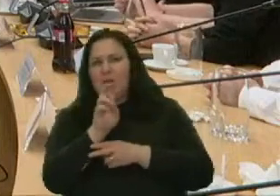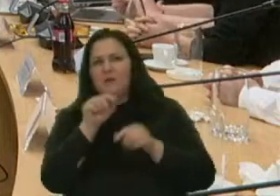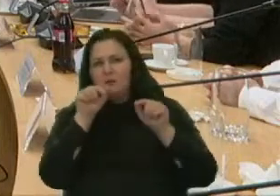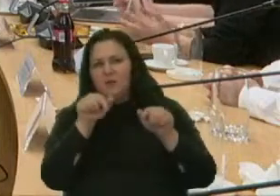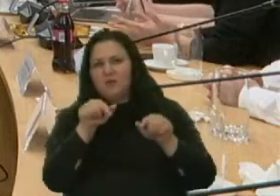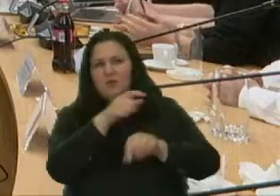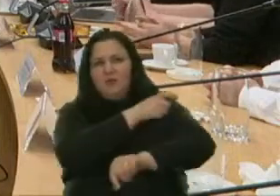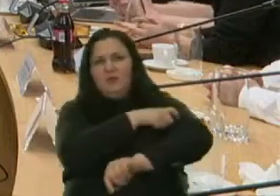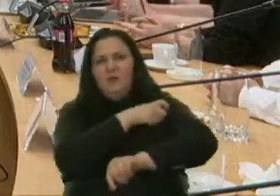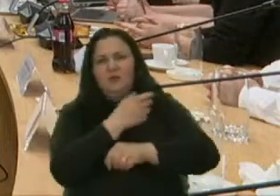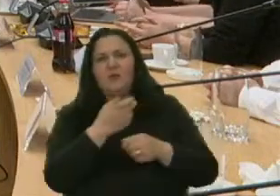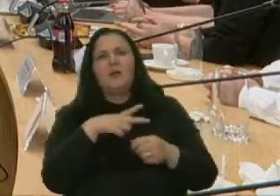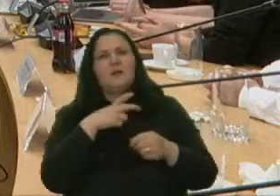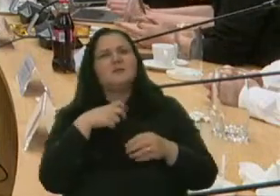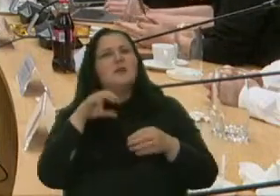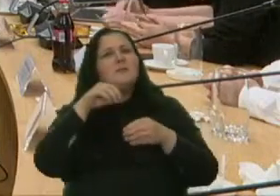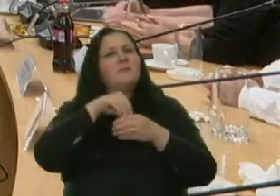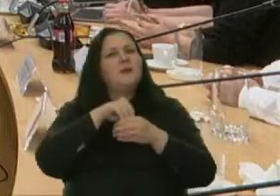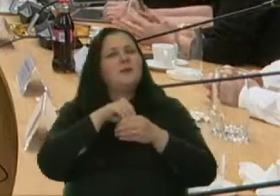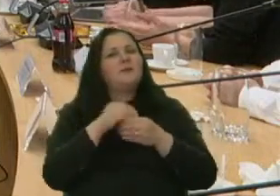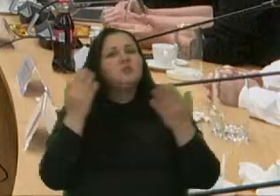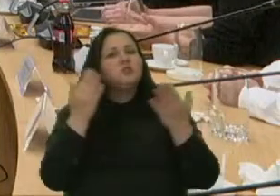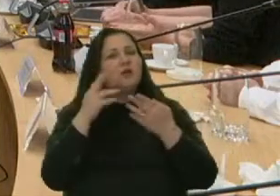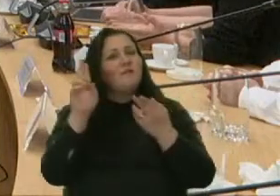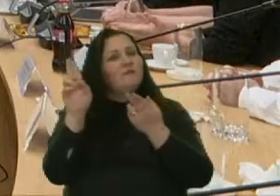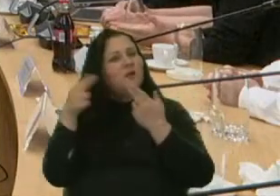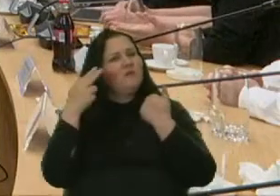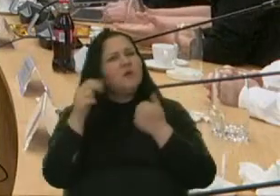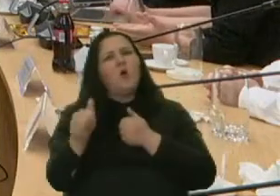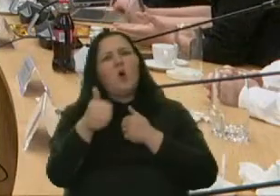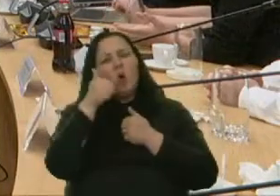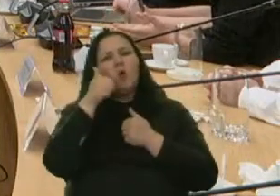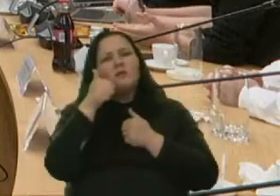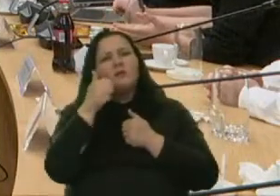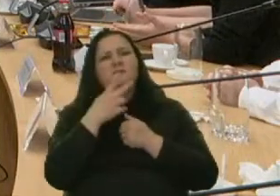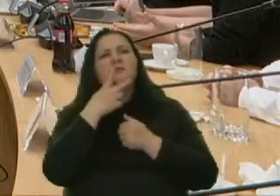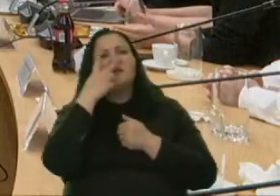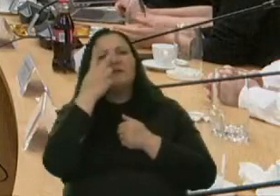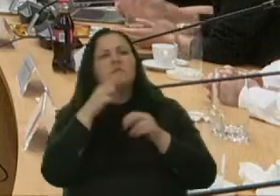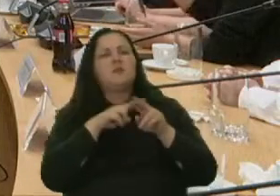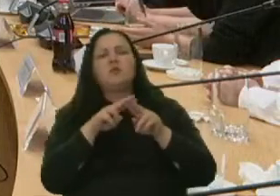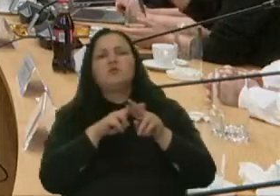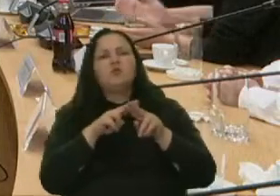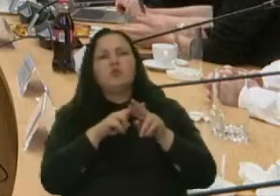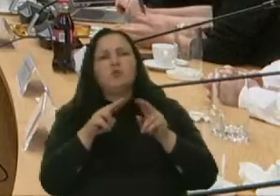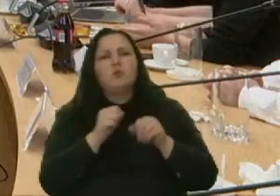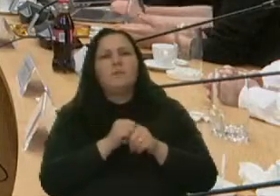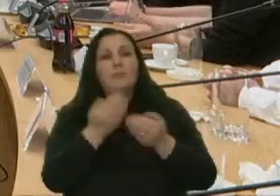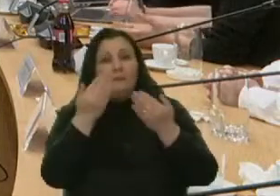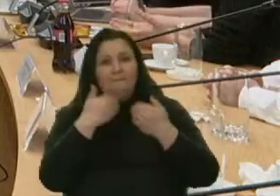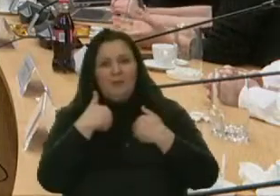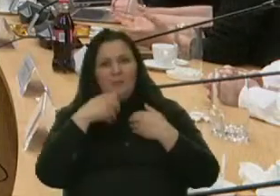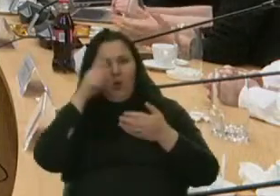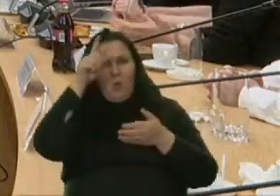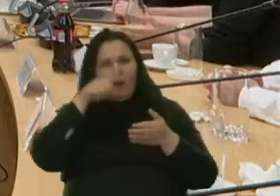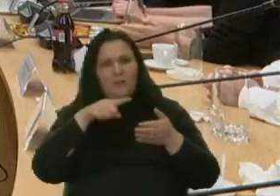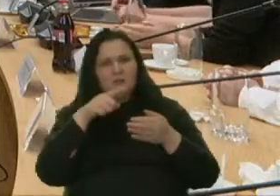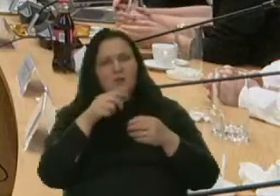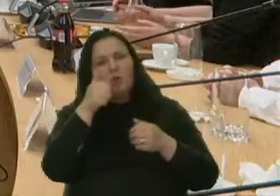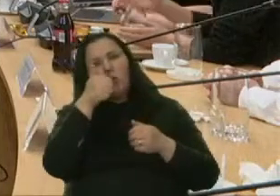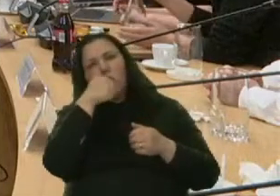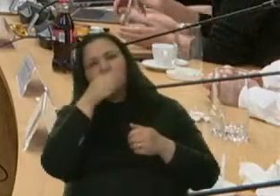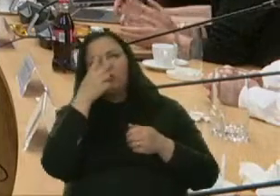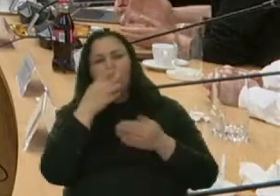aceste comisii din care facem parte și la care vă invit să veniți o singură dată să vedeți cum sunt primim o listă cu o zi două